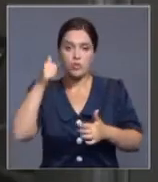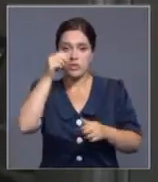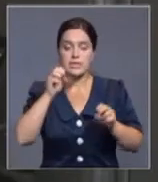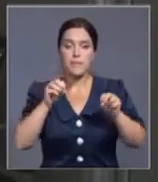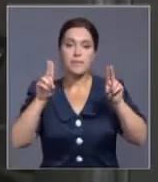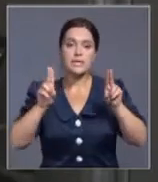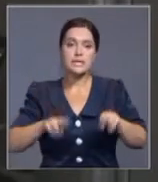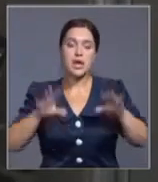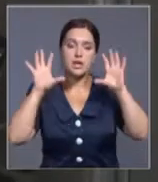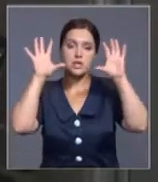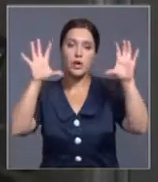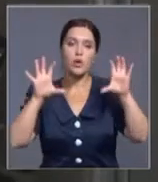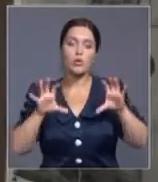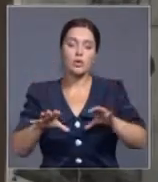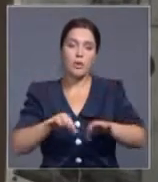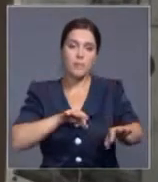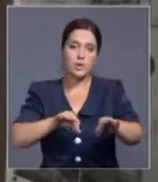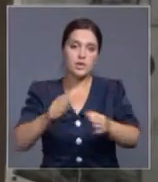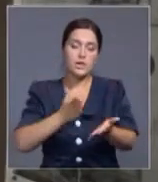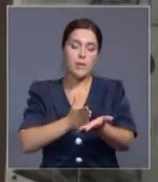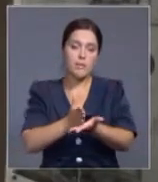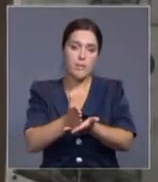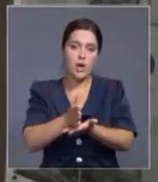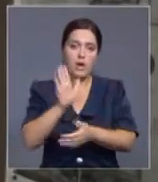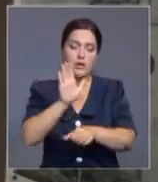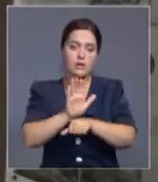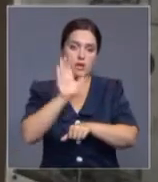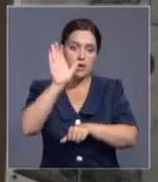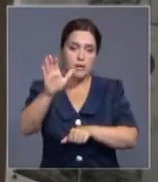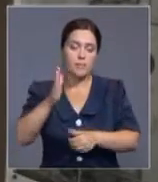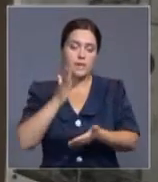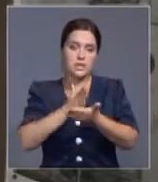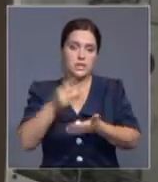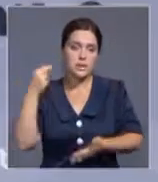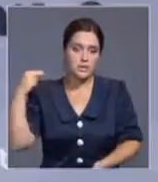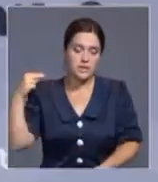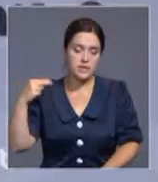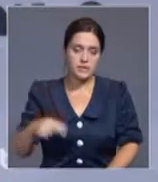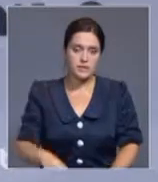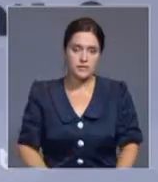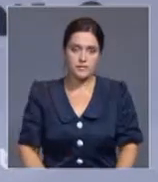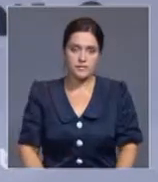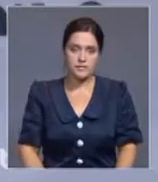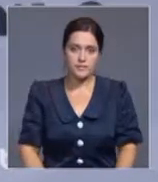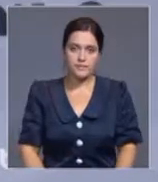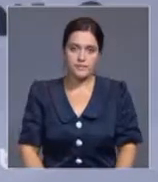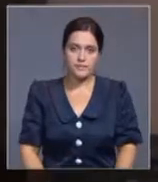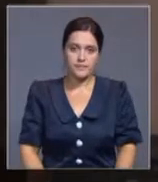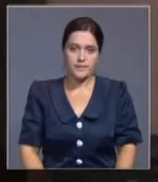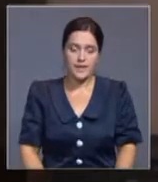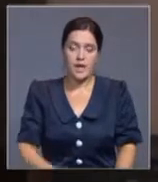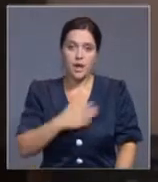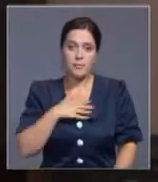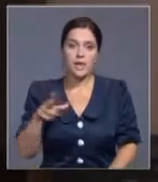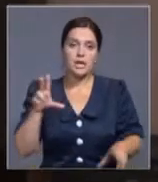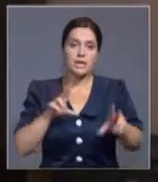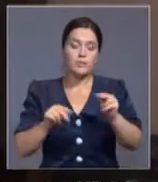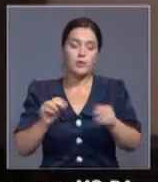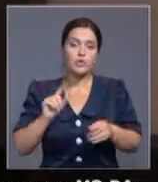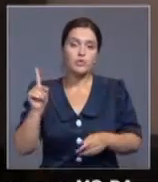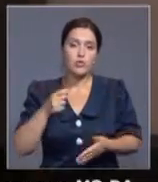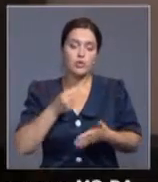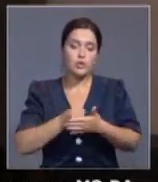специальный законопроект, который уже направлен на рассмотрение Национального собрания страны. Мы надеемся, что до конца